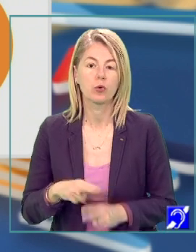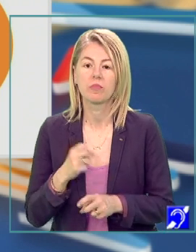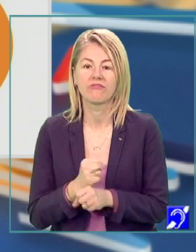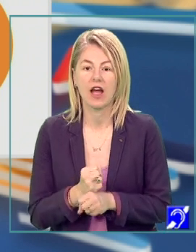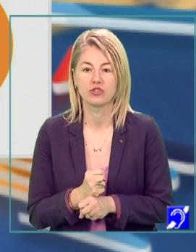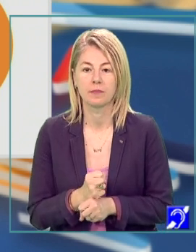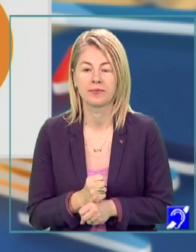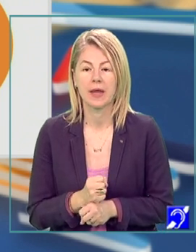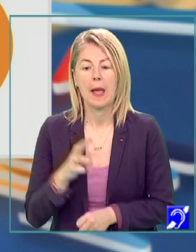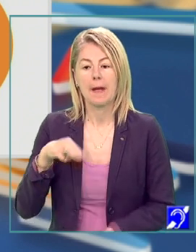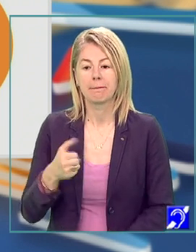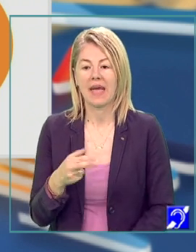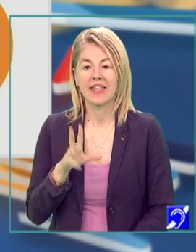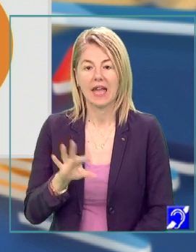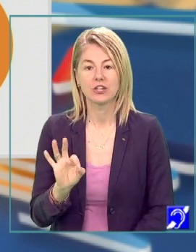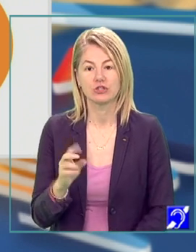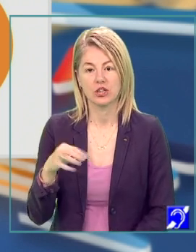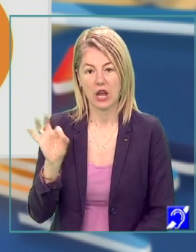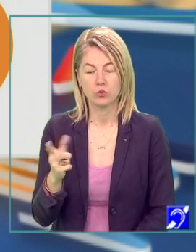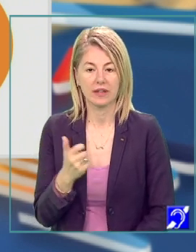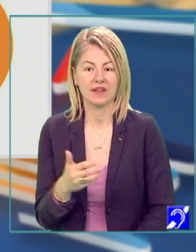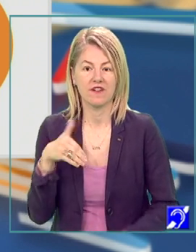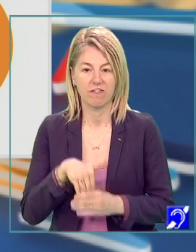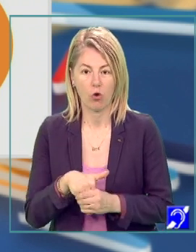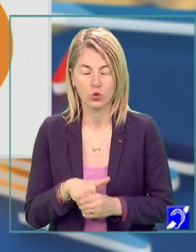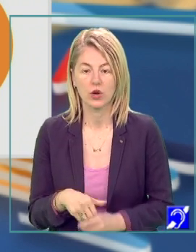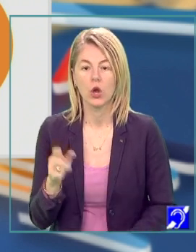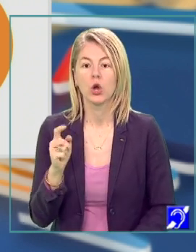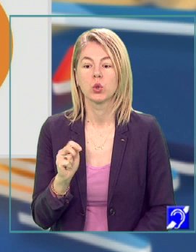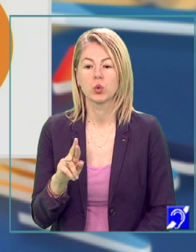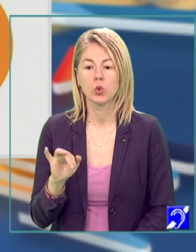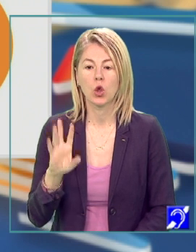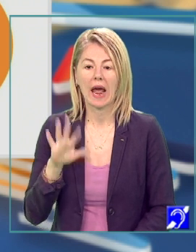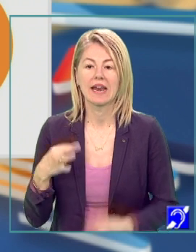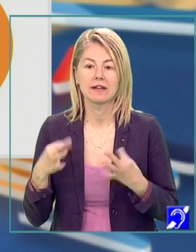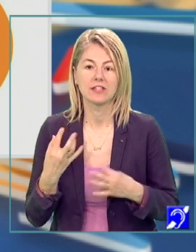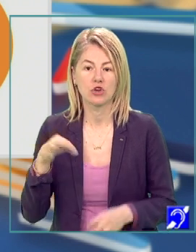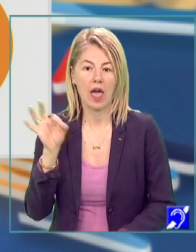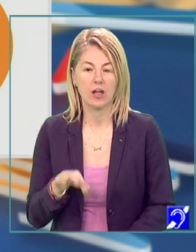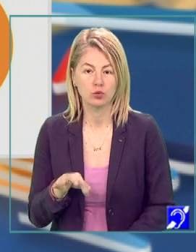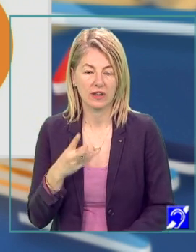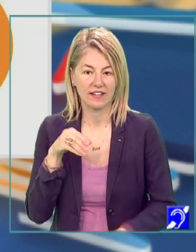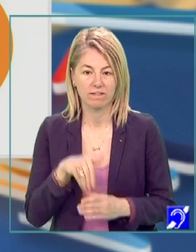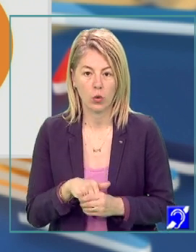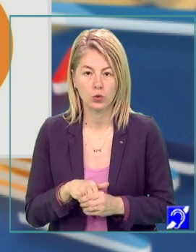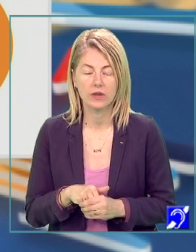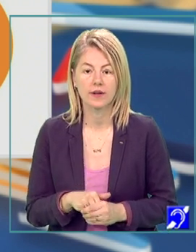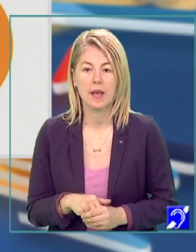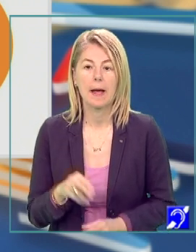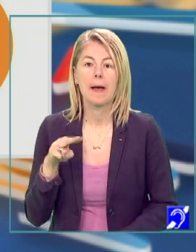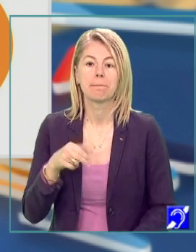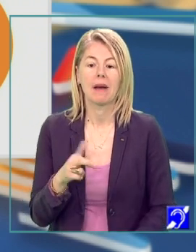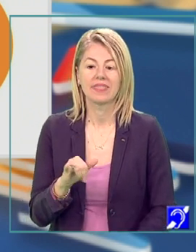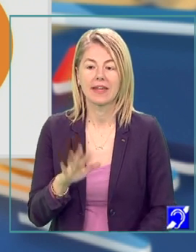are 50% din elevi, Tudor are 10% din preferințele elevilor, deci